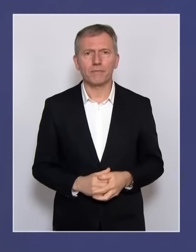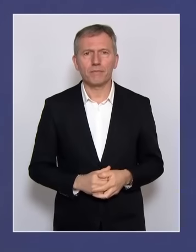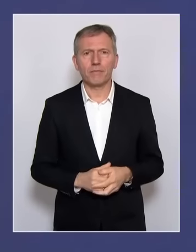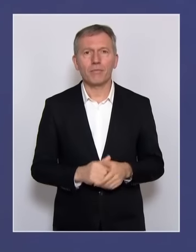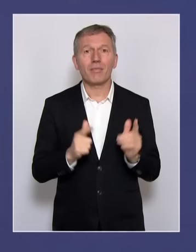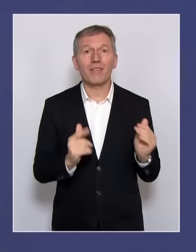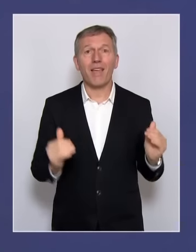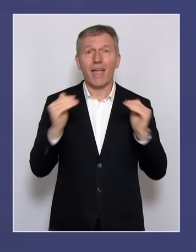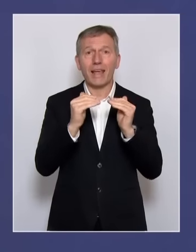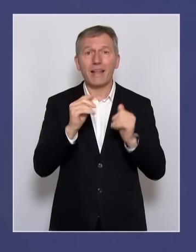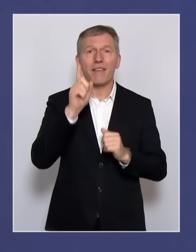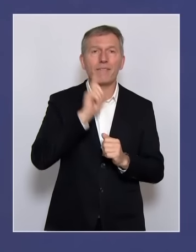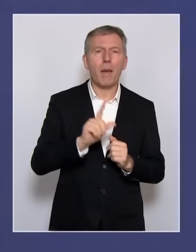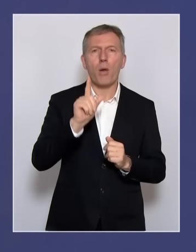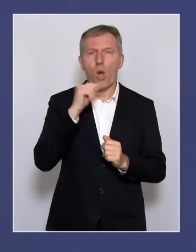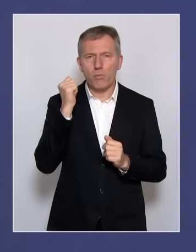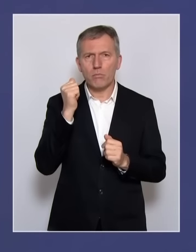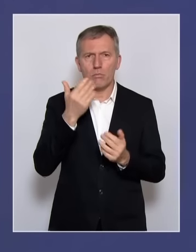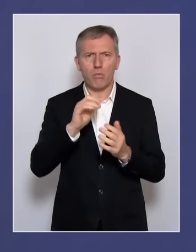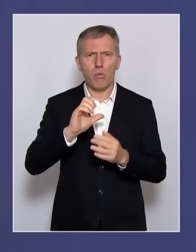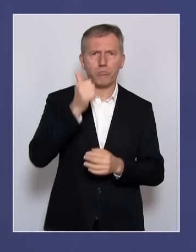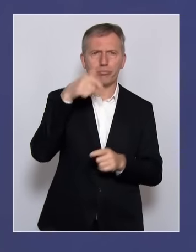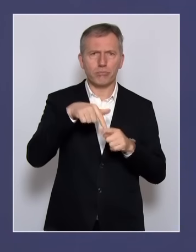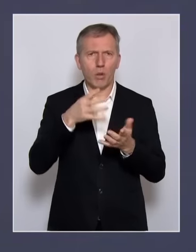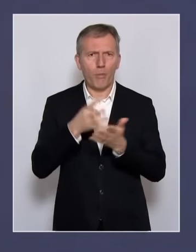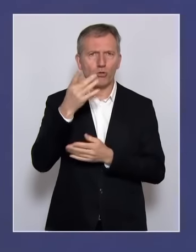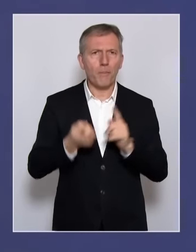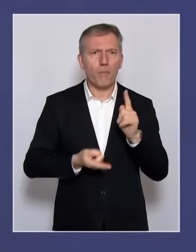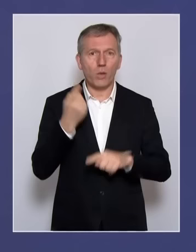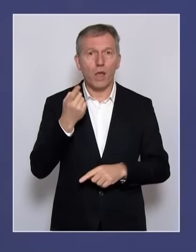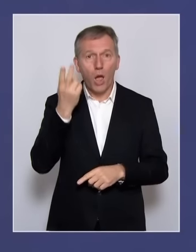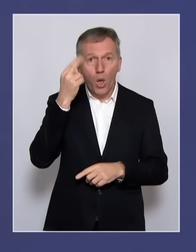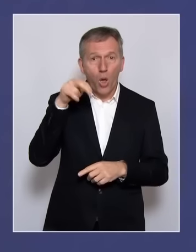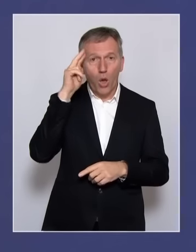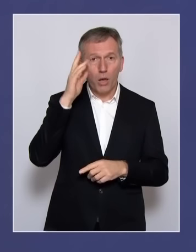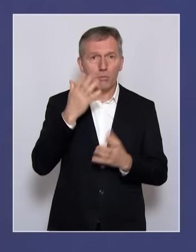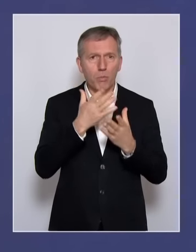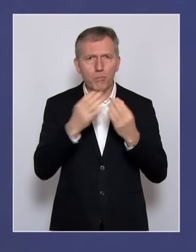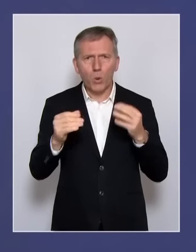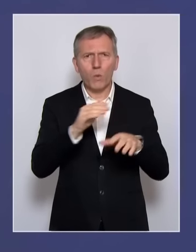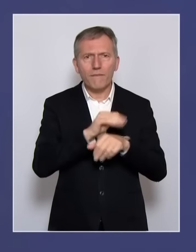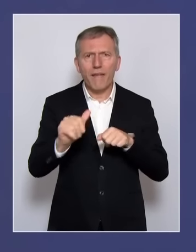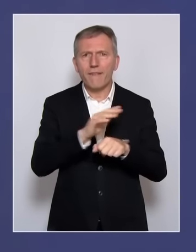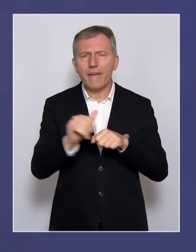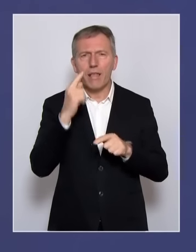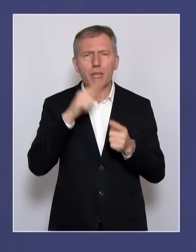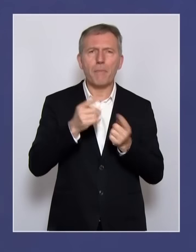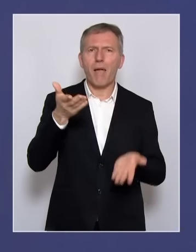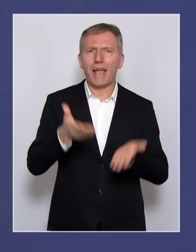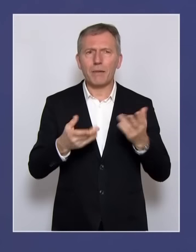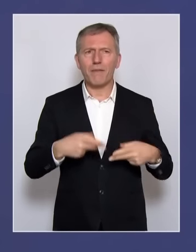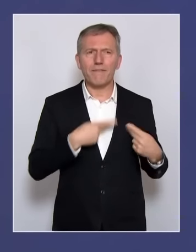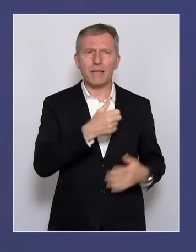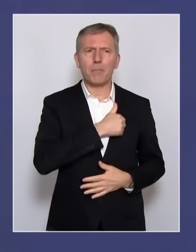l'égalité entre les femmes et les hommes est au coeur de ce projet avec l'Europe nous avons beaucoup accompli en matière d'équilibre entre vie